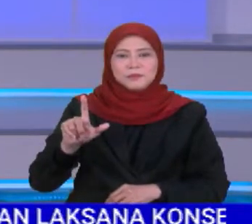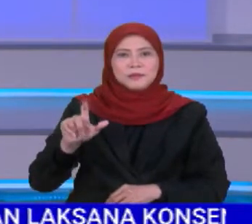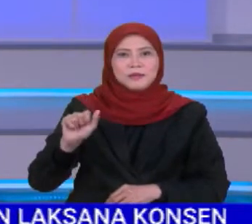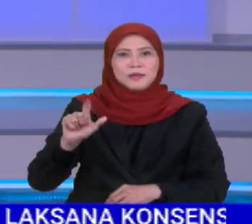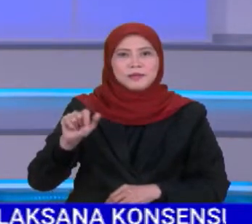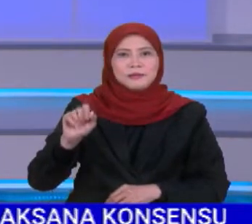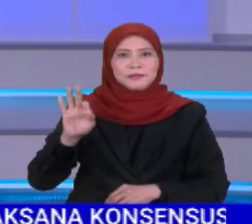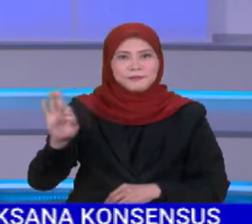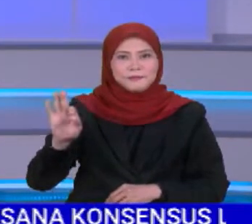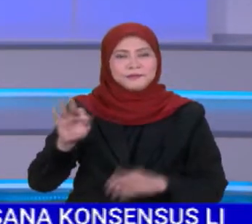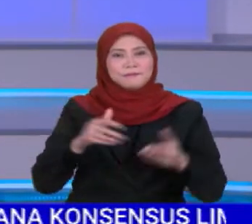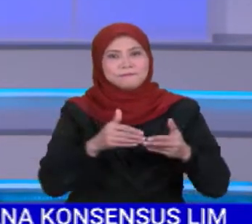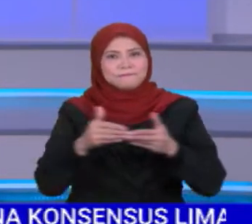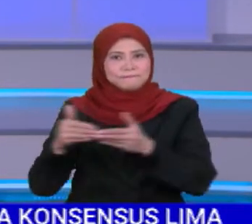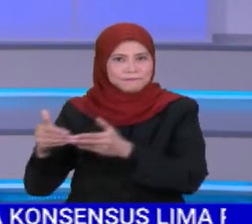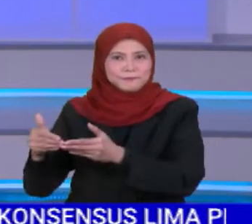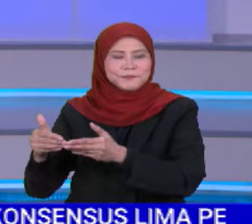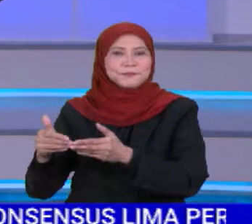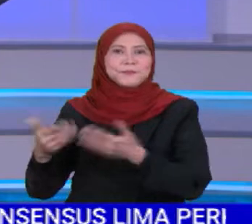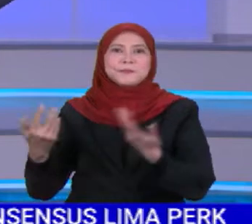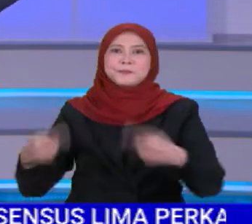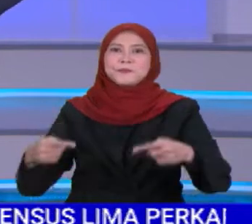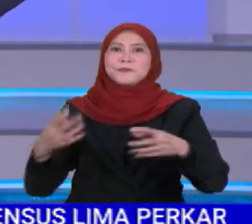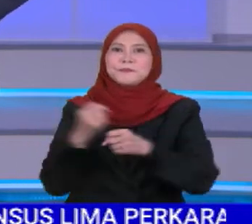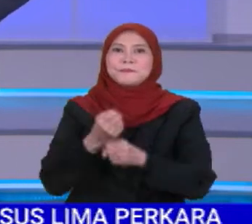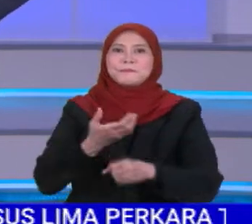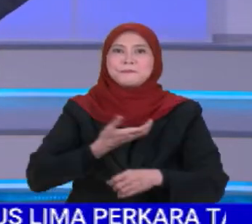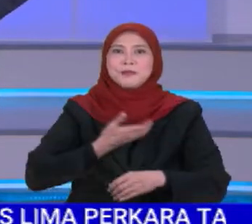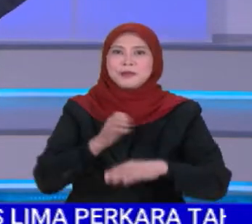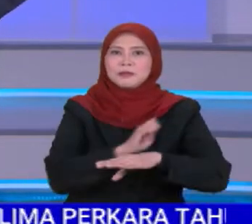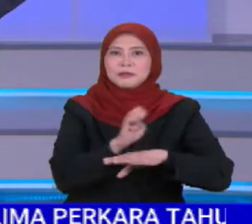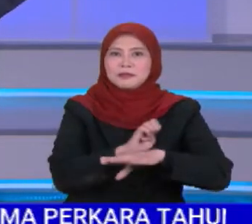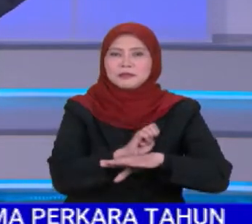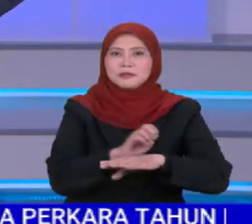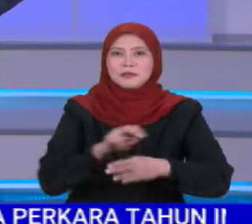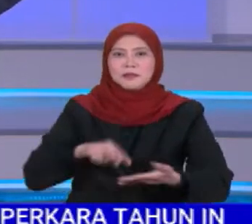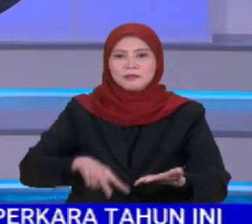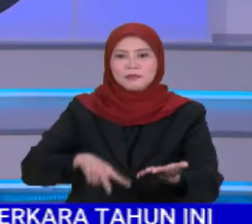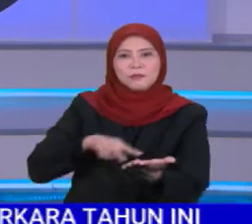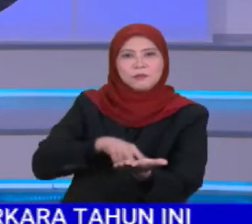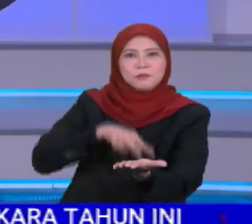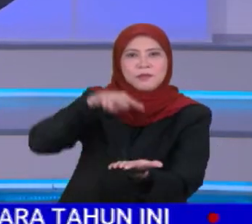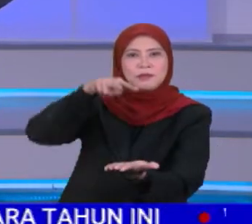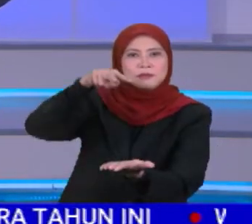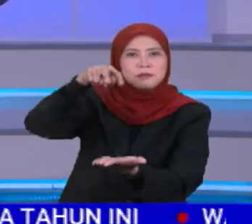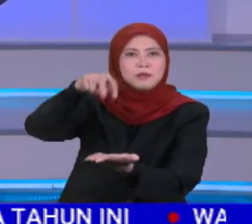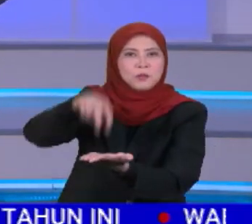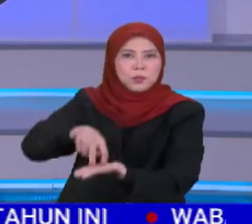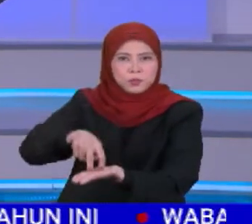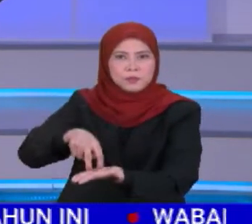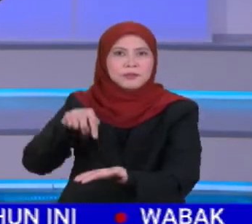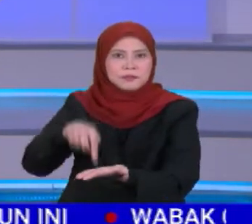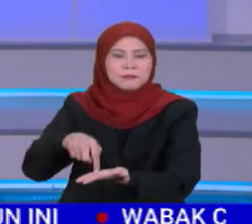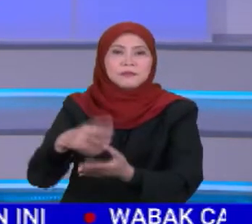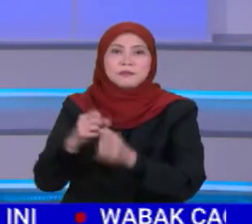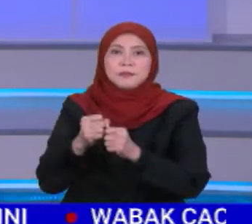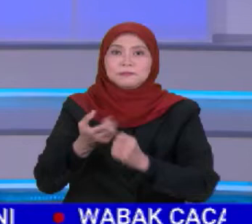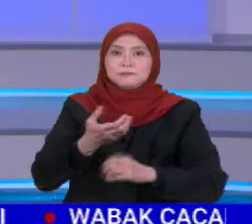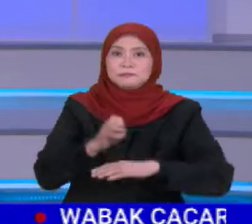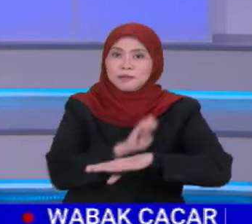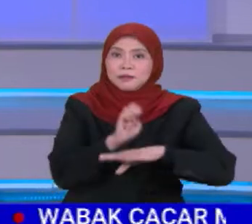penguasaan di indonesia tersebut apabila beralkohol tingkat masse dalam acara lompat jauh q20 hari ini ia merupakan